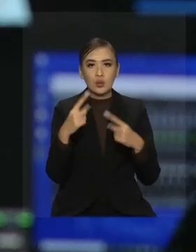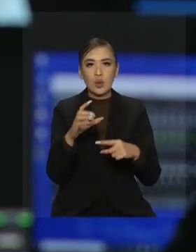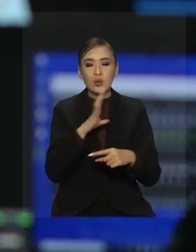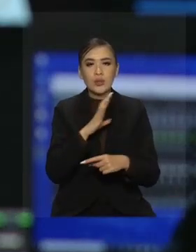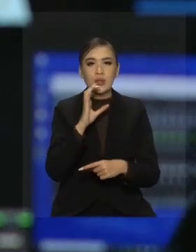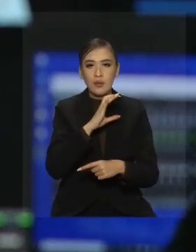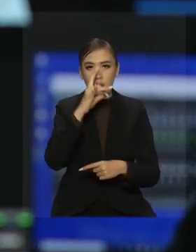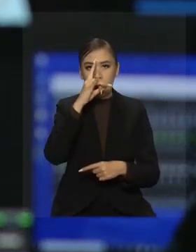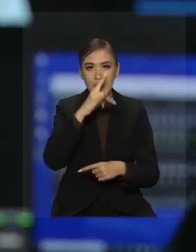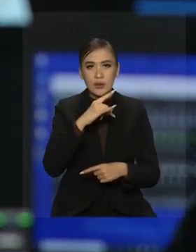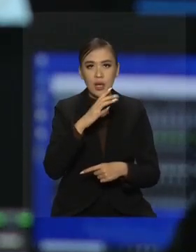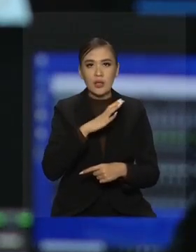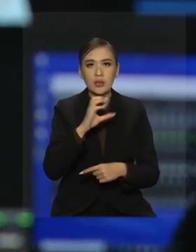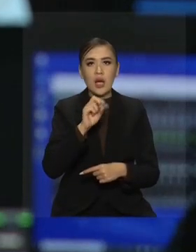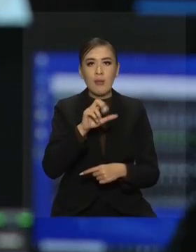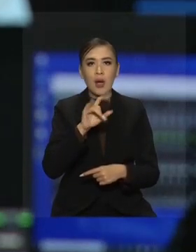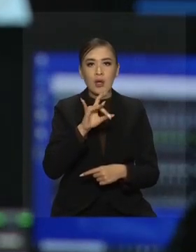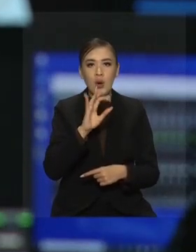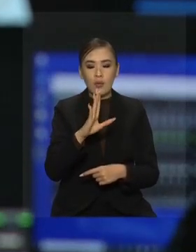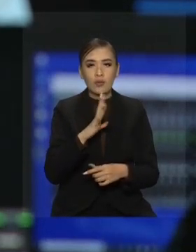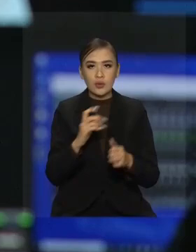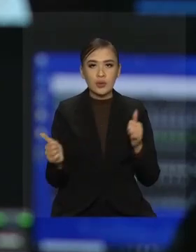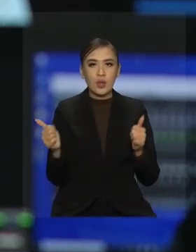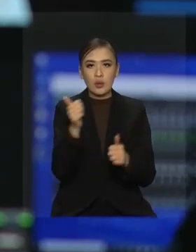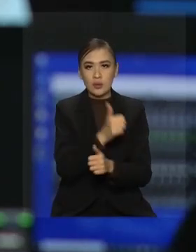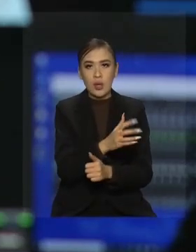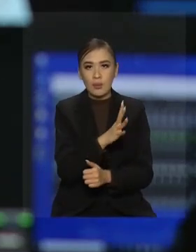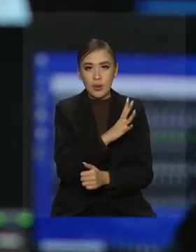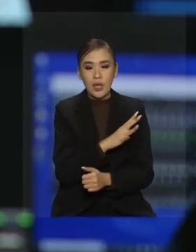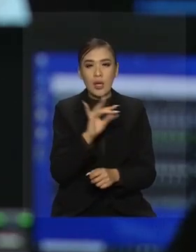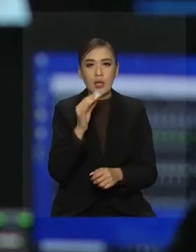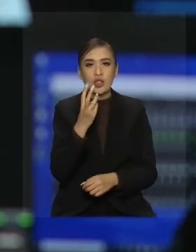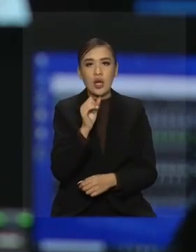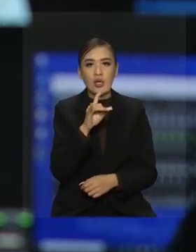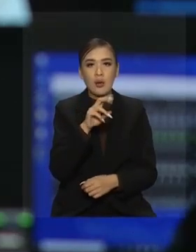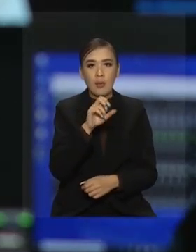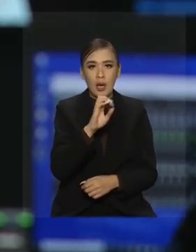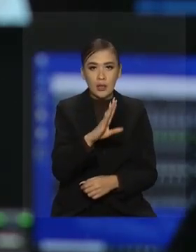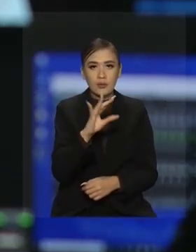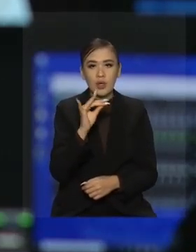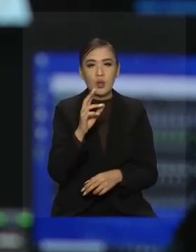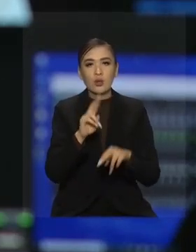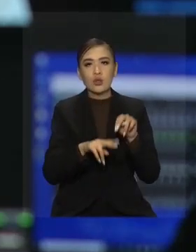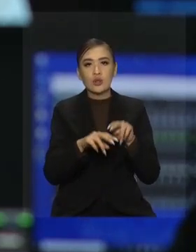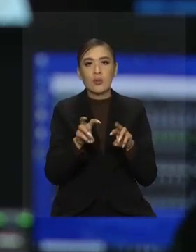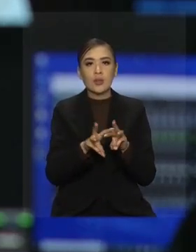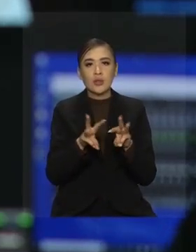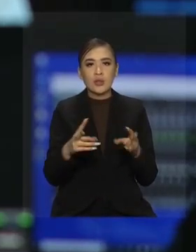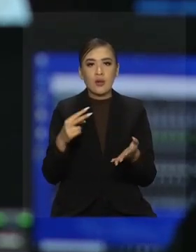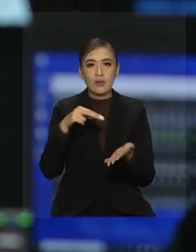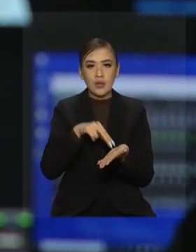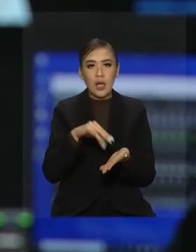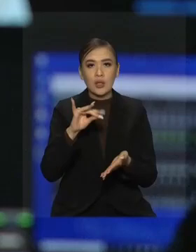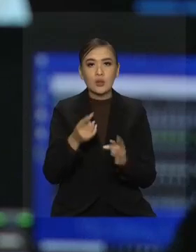әкімі Айдарбек Сапаров жайғасты. Өнеркәсіпте де өзгеріс бар. Қанат Шарлапаев өнеркәсіп және құрылыс министрі атанды.